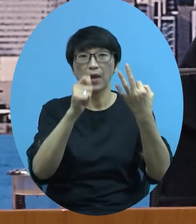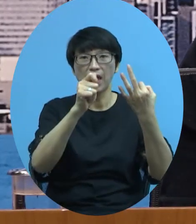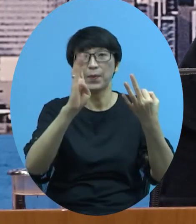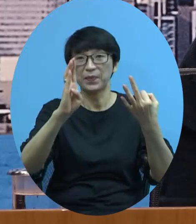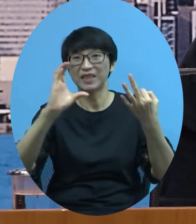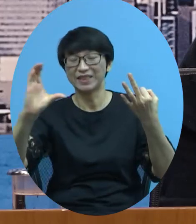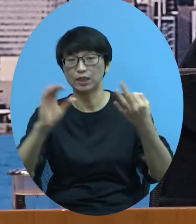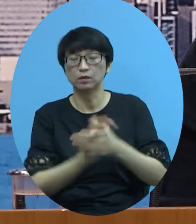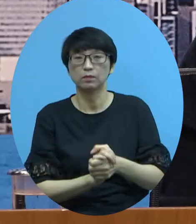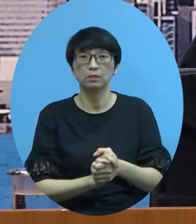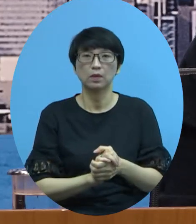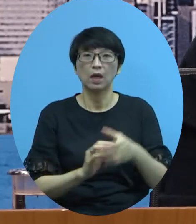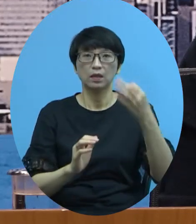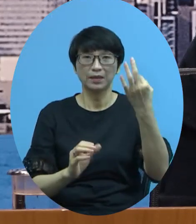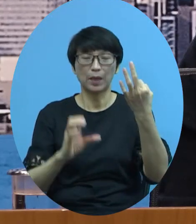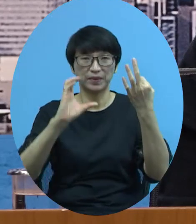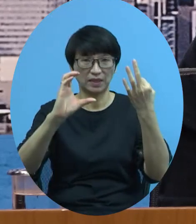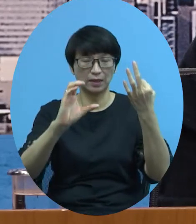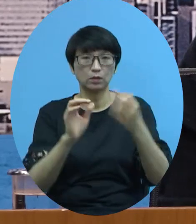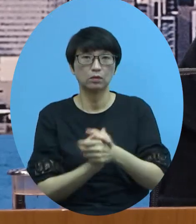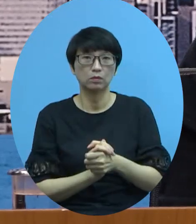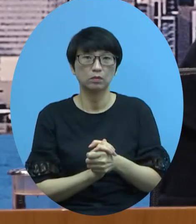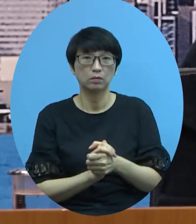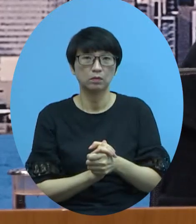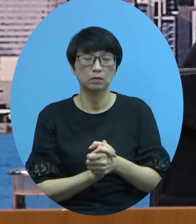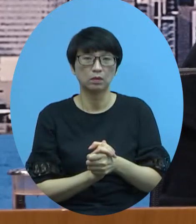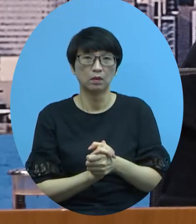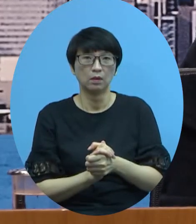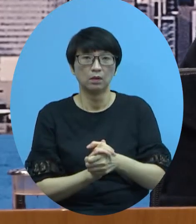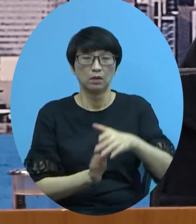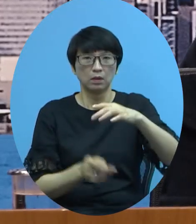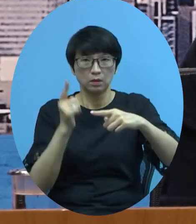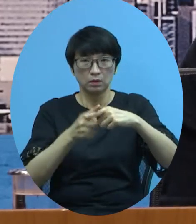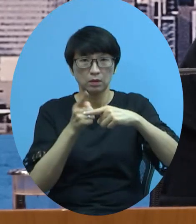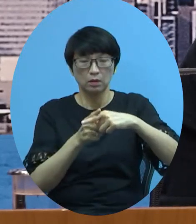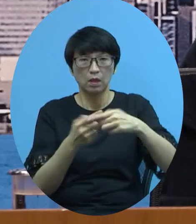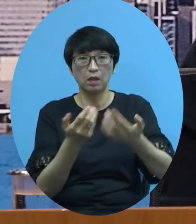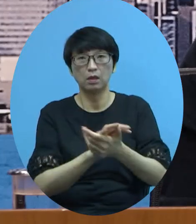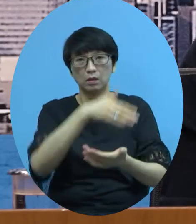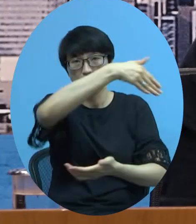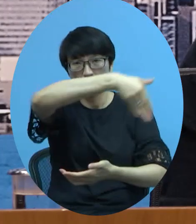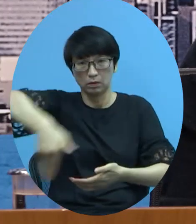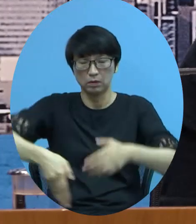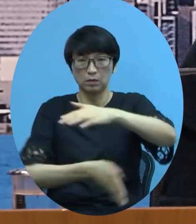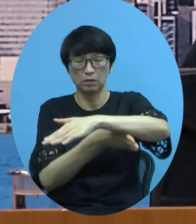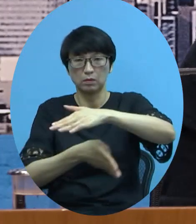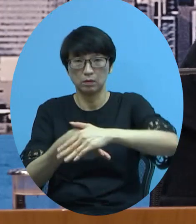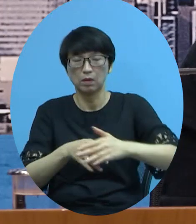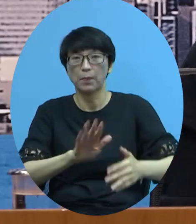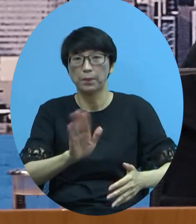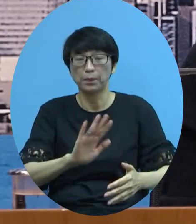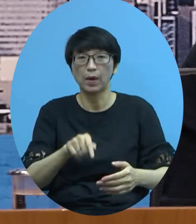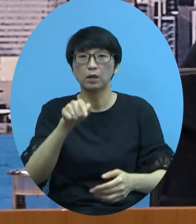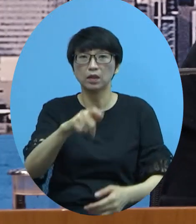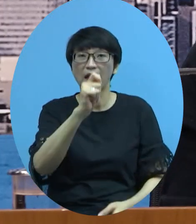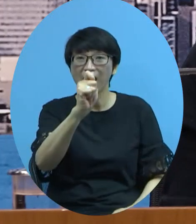咁、那個 C 好似係。不是一個正式的單位咁樣啦嚇，咁但係個 A 咧，我哋其實而家仲喺度揾緊佢入邊